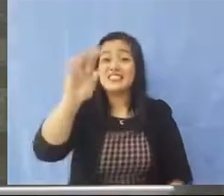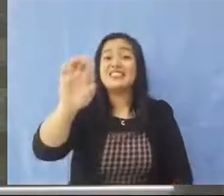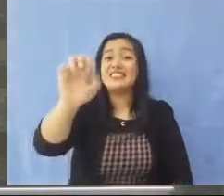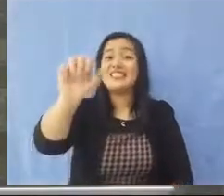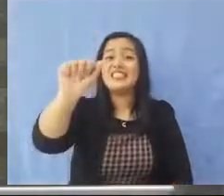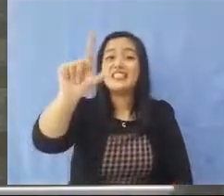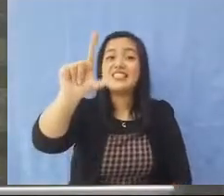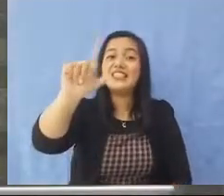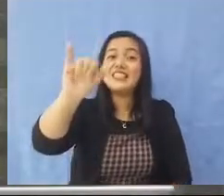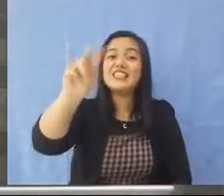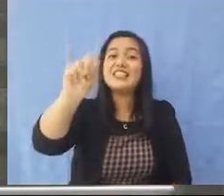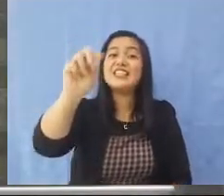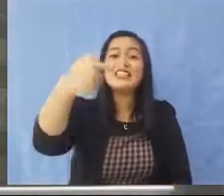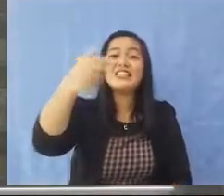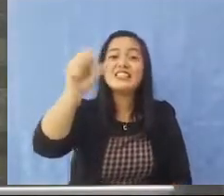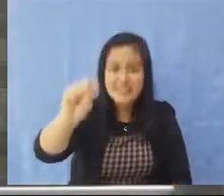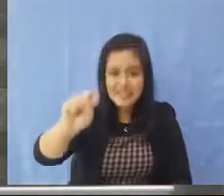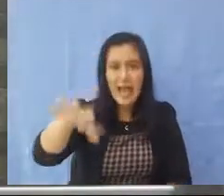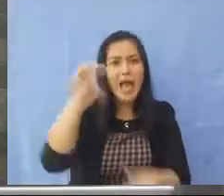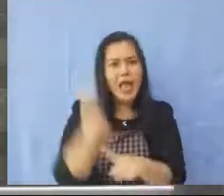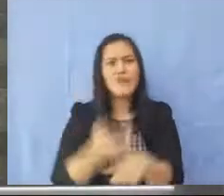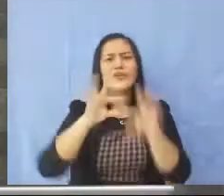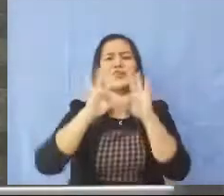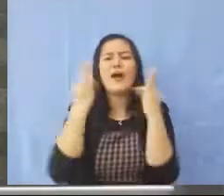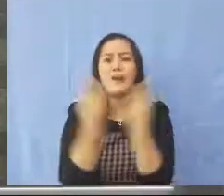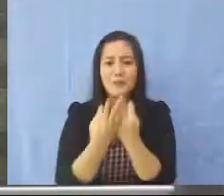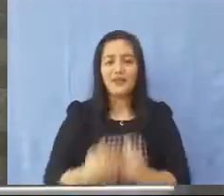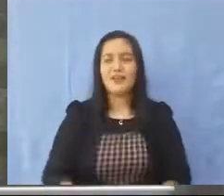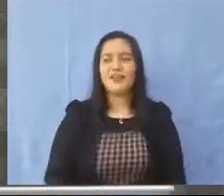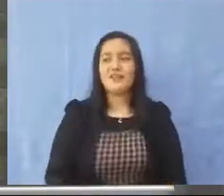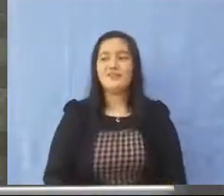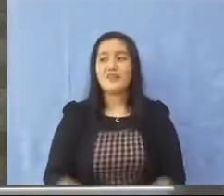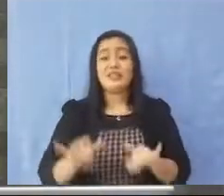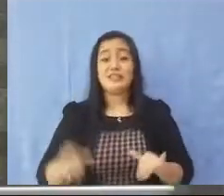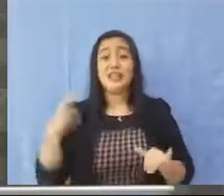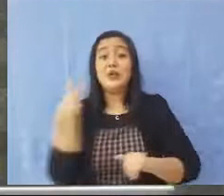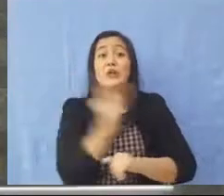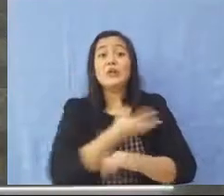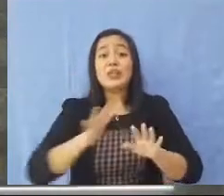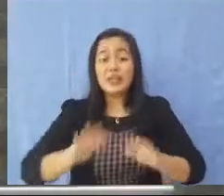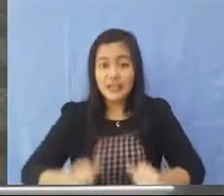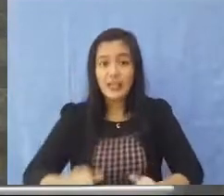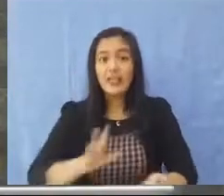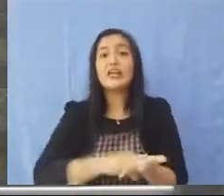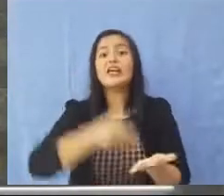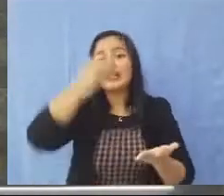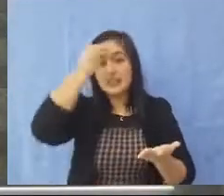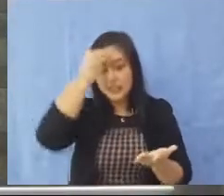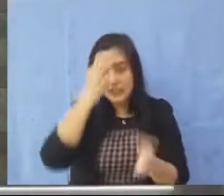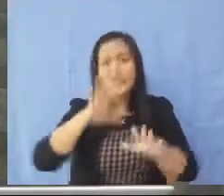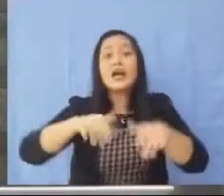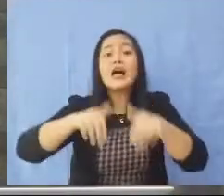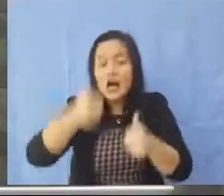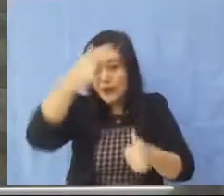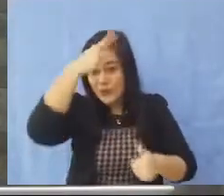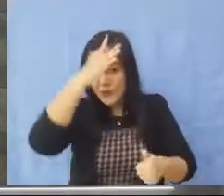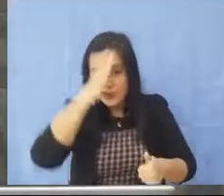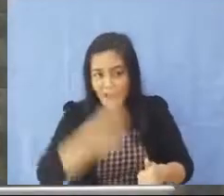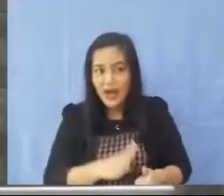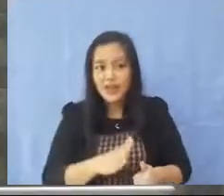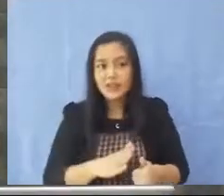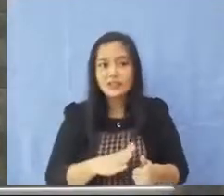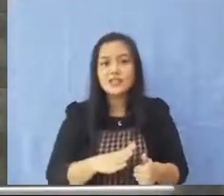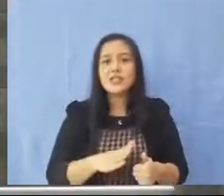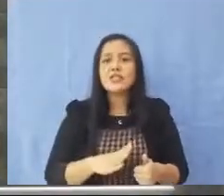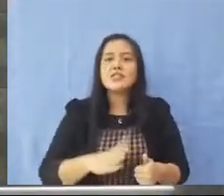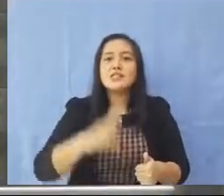pwede nating matutunan at pwede nating pag-aralan at alamin kung paano ang Diyos na ikipag-deal sa bawat pamilya pag pinag-aralan po